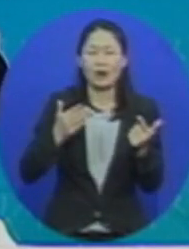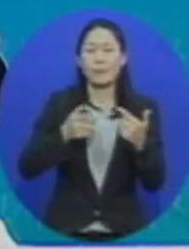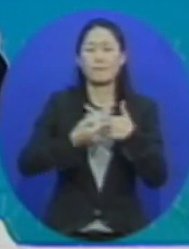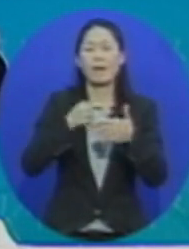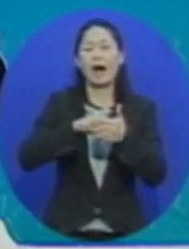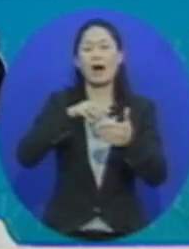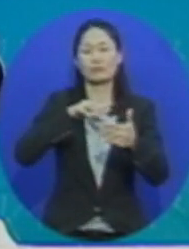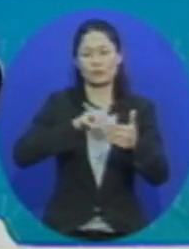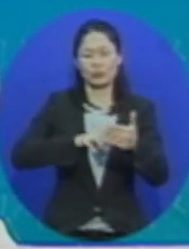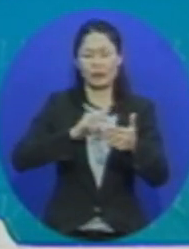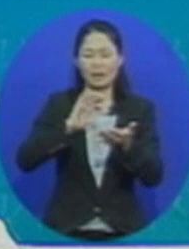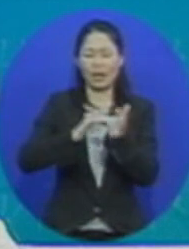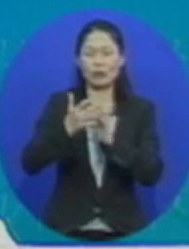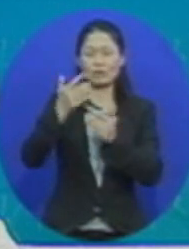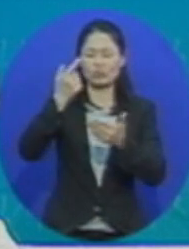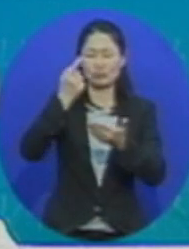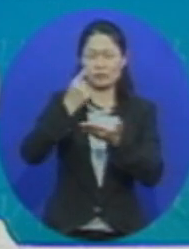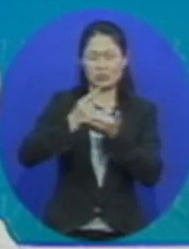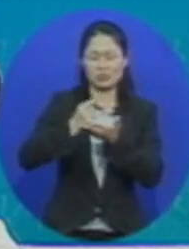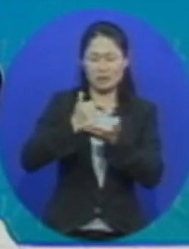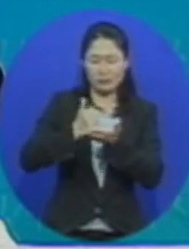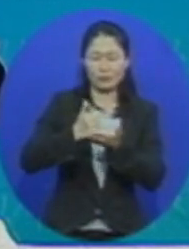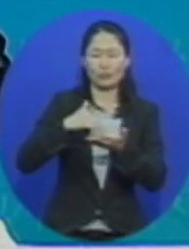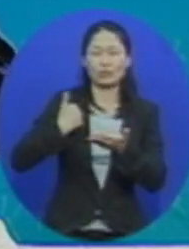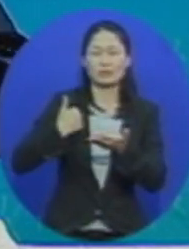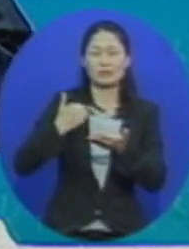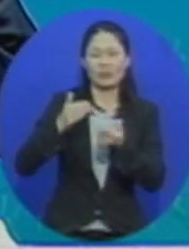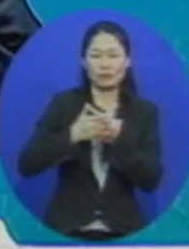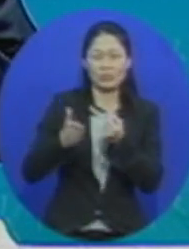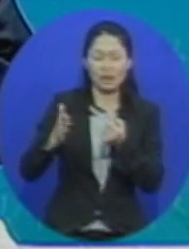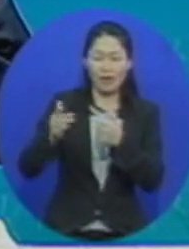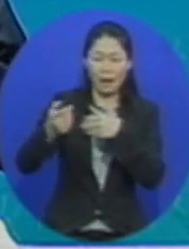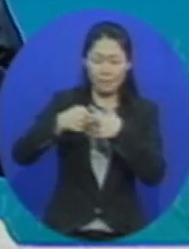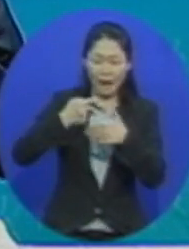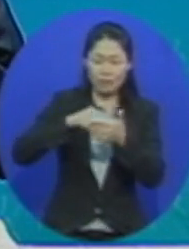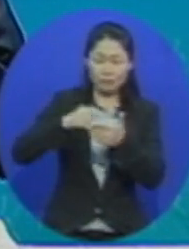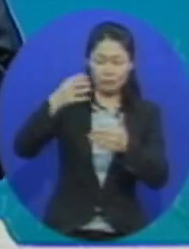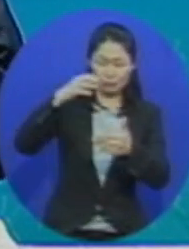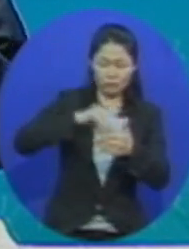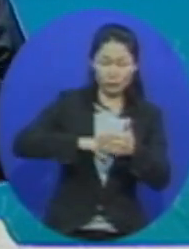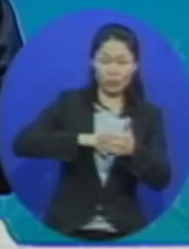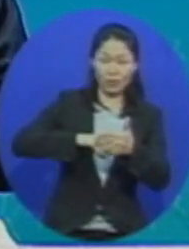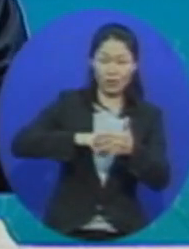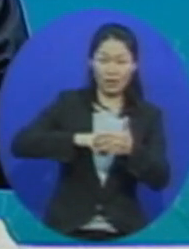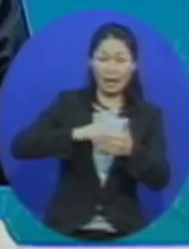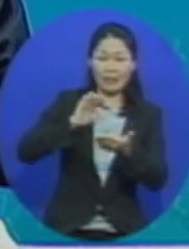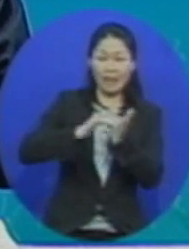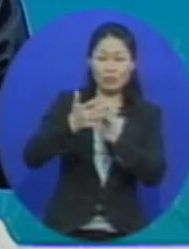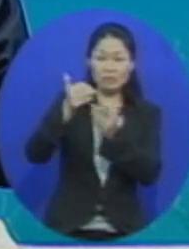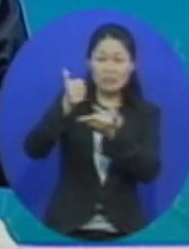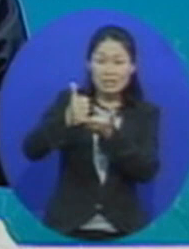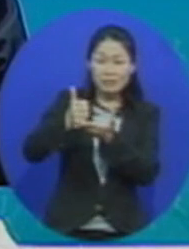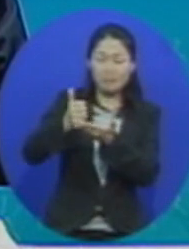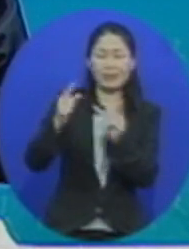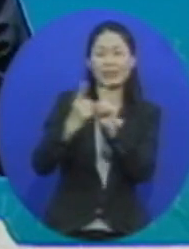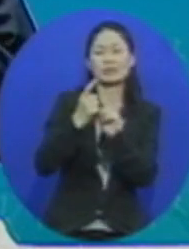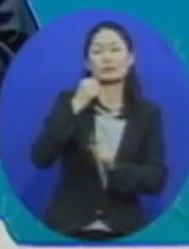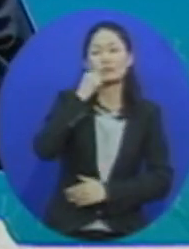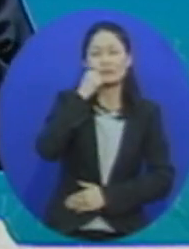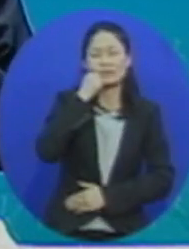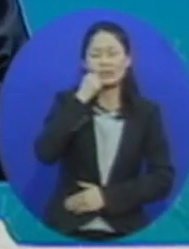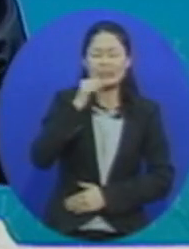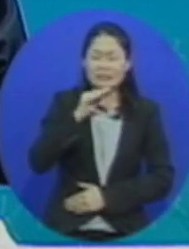마음속이 오신 예수님을 모르는 거에요 마음속에 오신 예수님을 만나지 못하고 있는 거죠